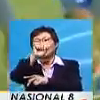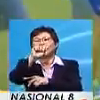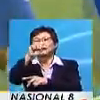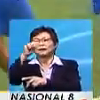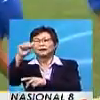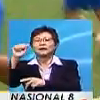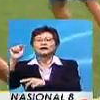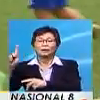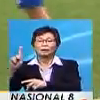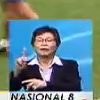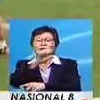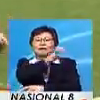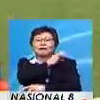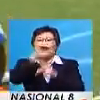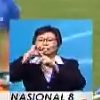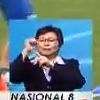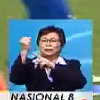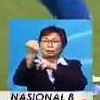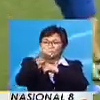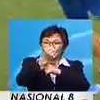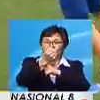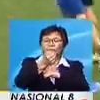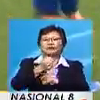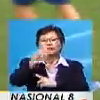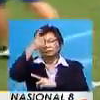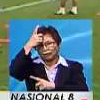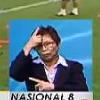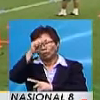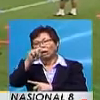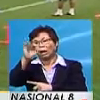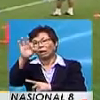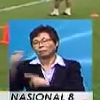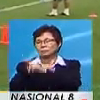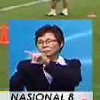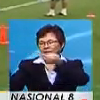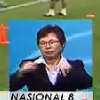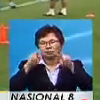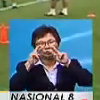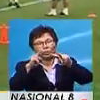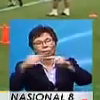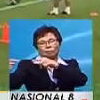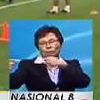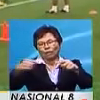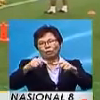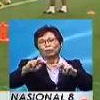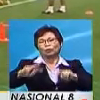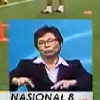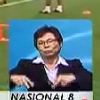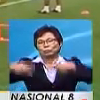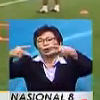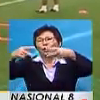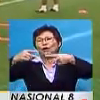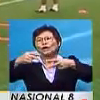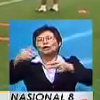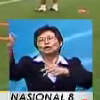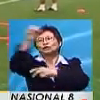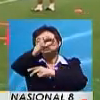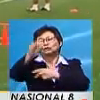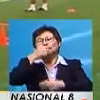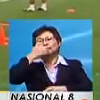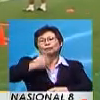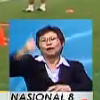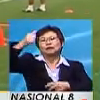Majlis eksekutif persatuan itu alifukri juga akan hadir menyaksikan perlawanan suku akhir kedua superb power Piala